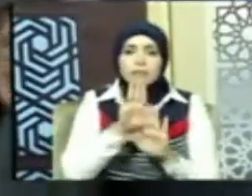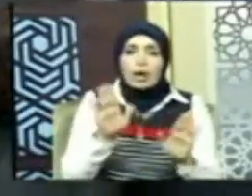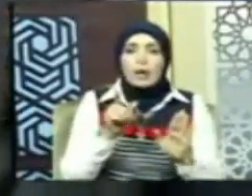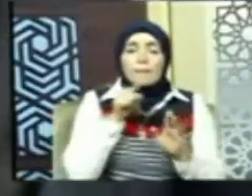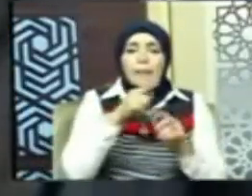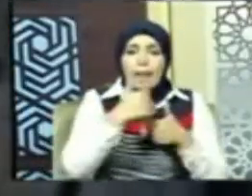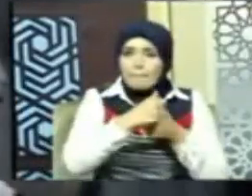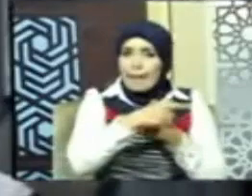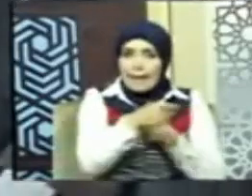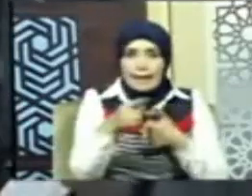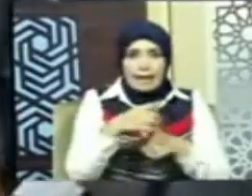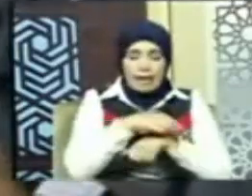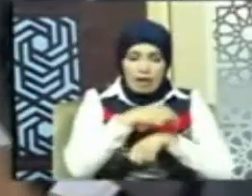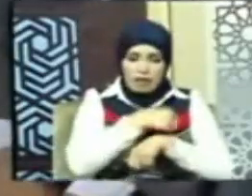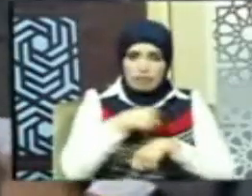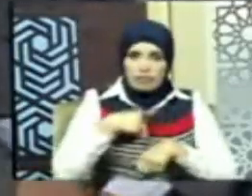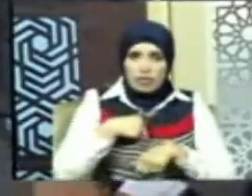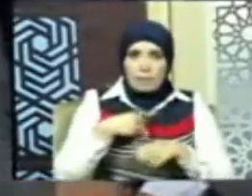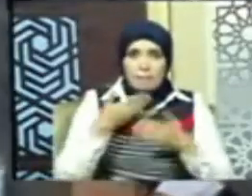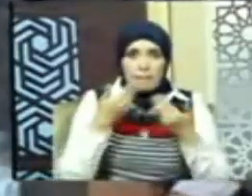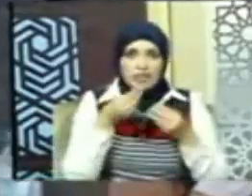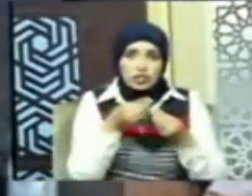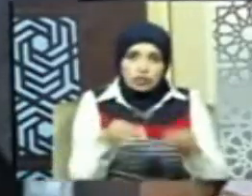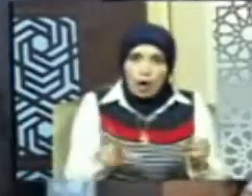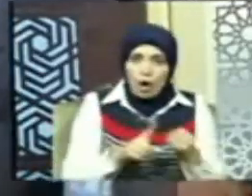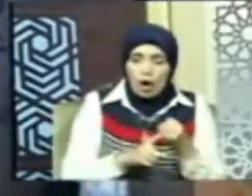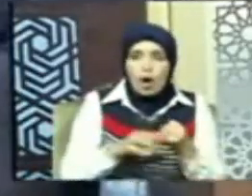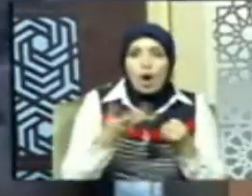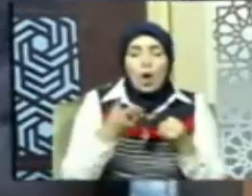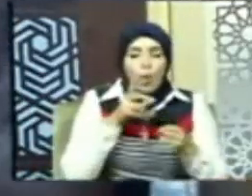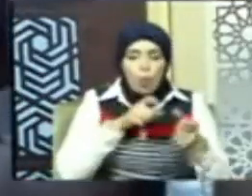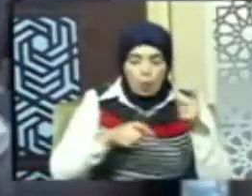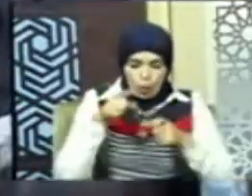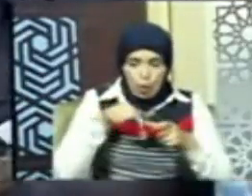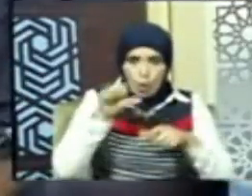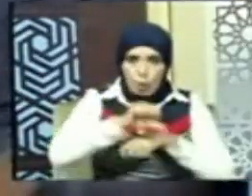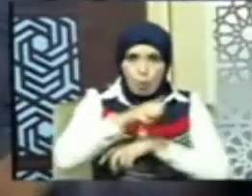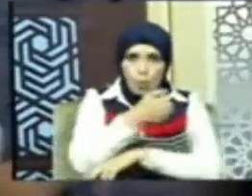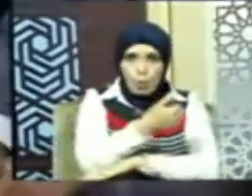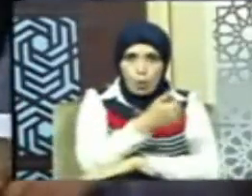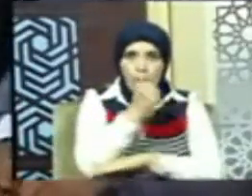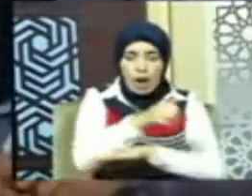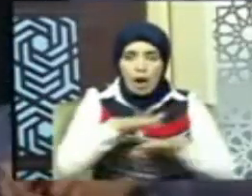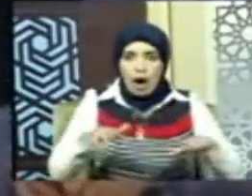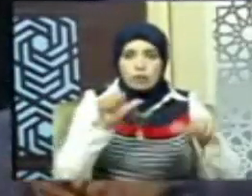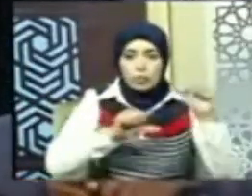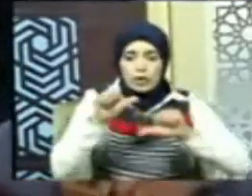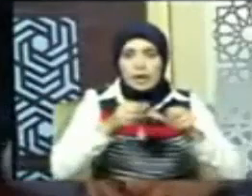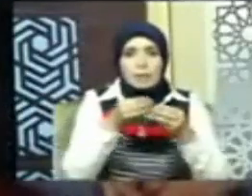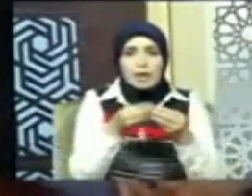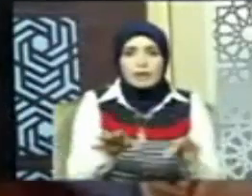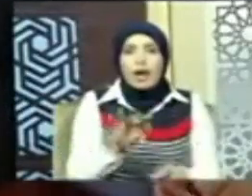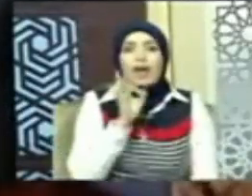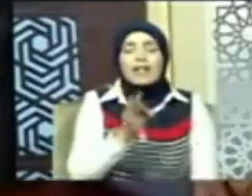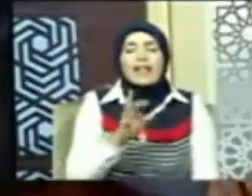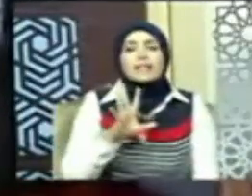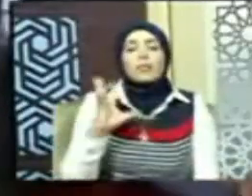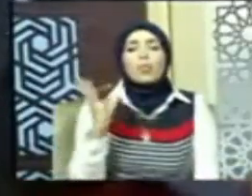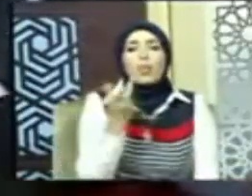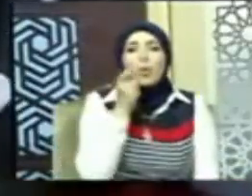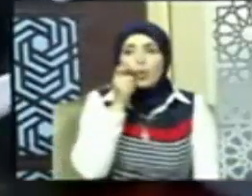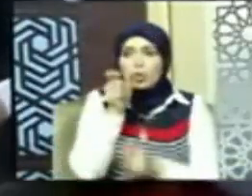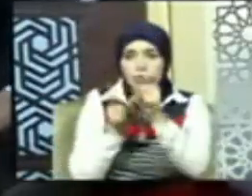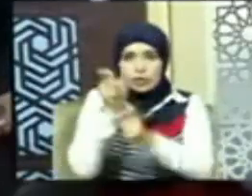ومجموعة تتفقه في الجيولوجيا، لنعموا الدنيا بالدين لا لنهجوها بفهم